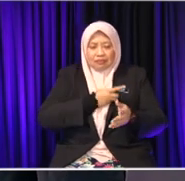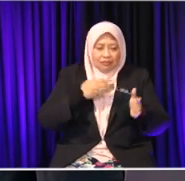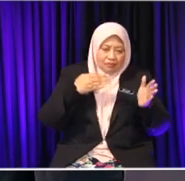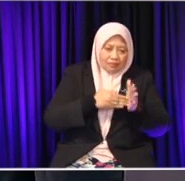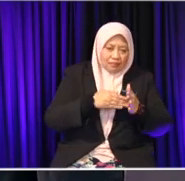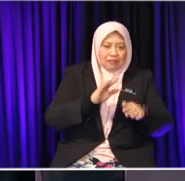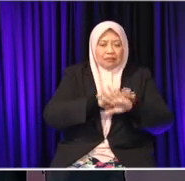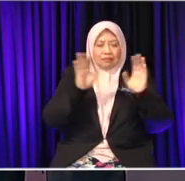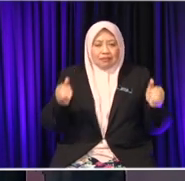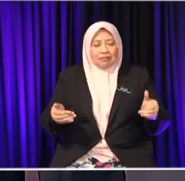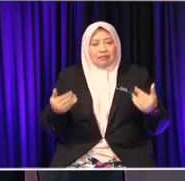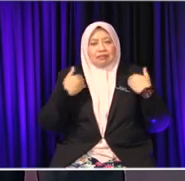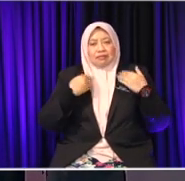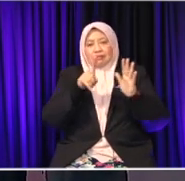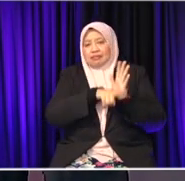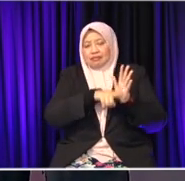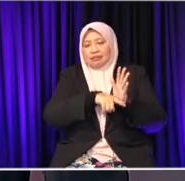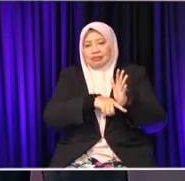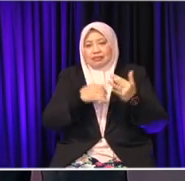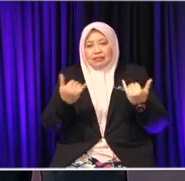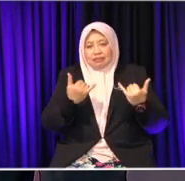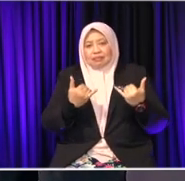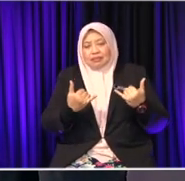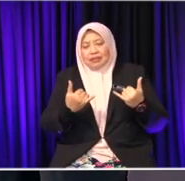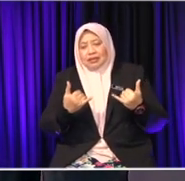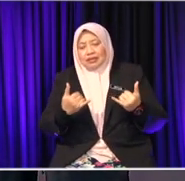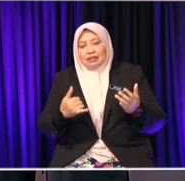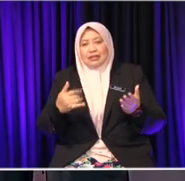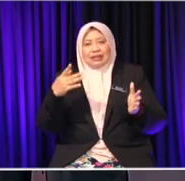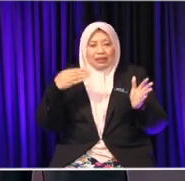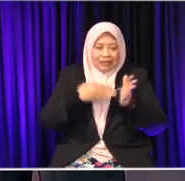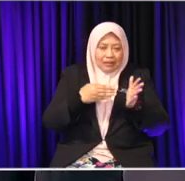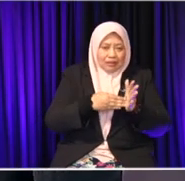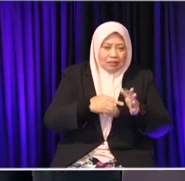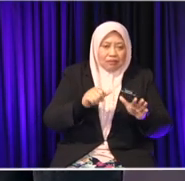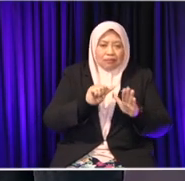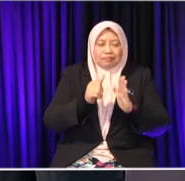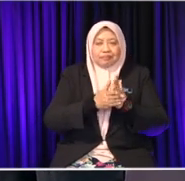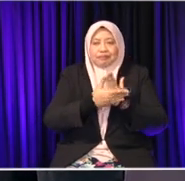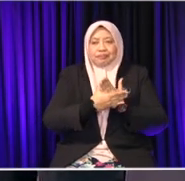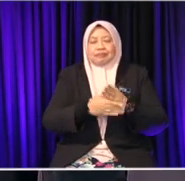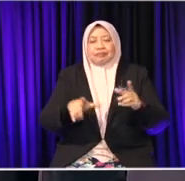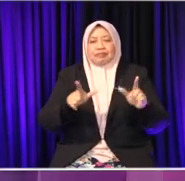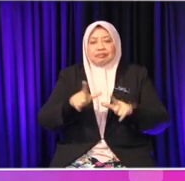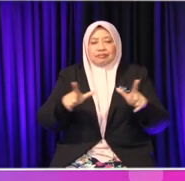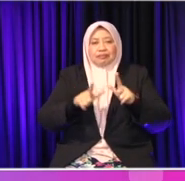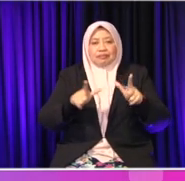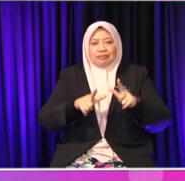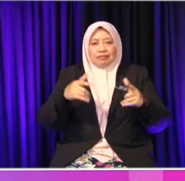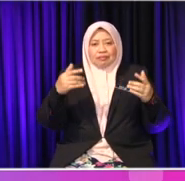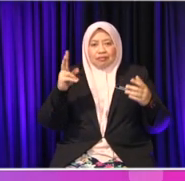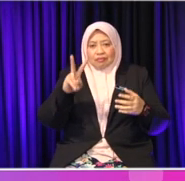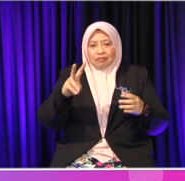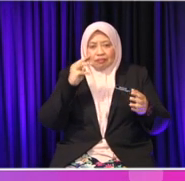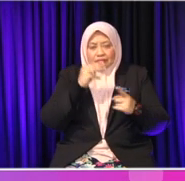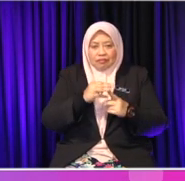inilah Dia telah dilanggar oleh Lori sobiallah jadi untuk dua marka ini yang ini